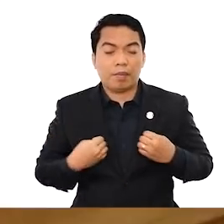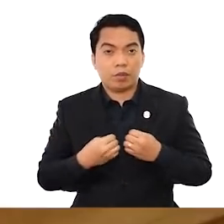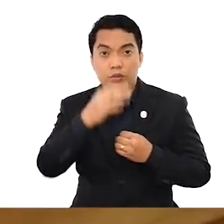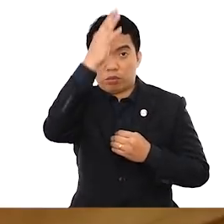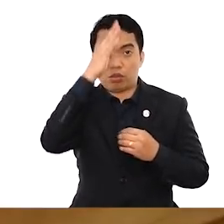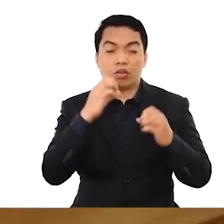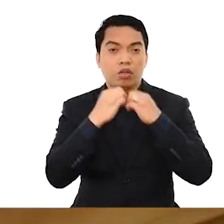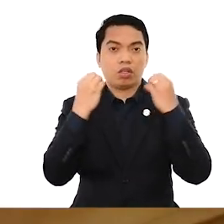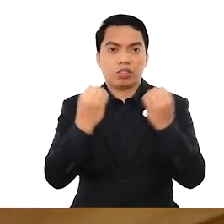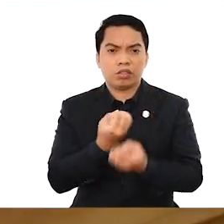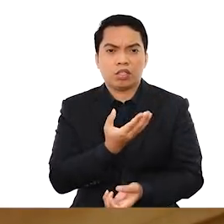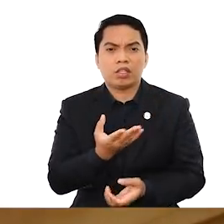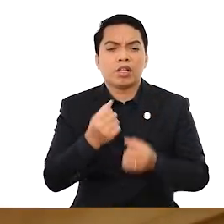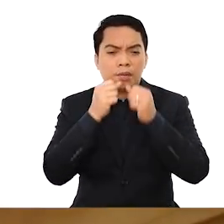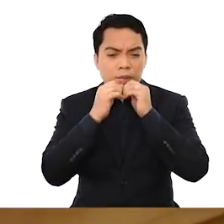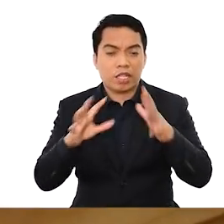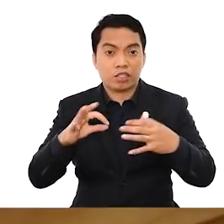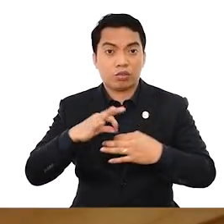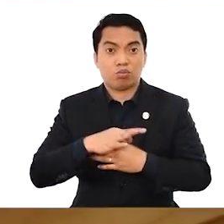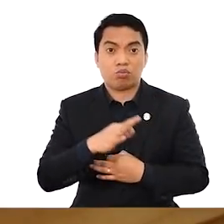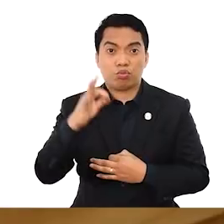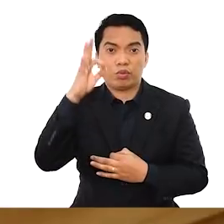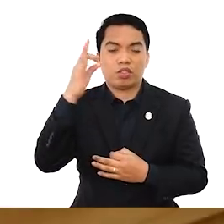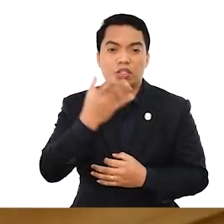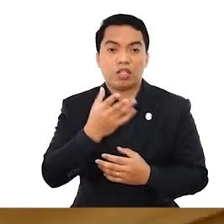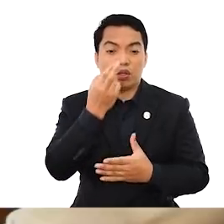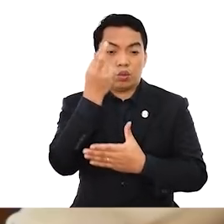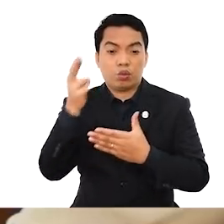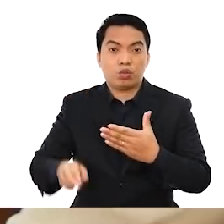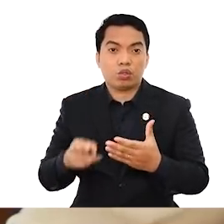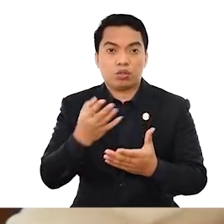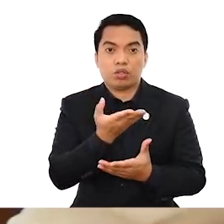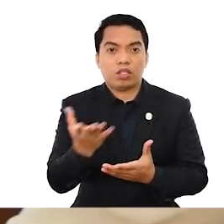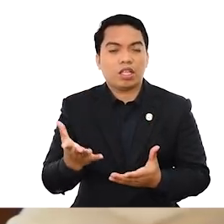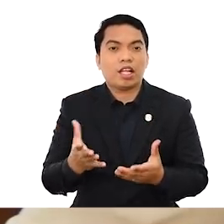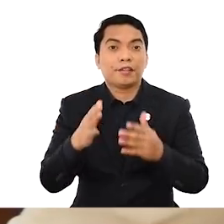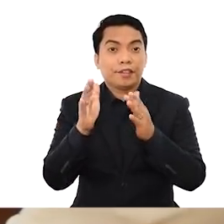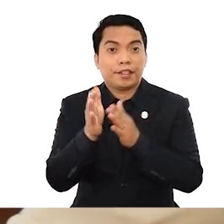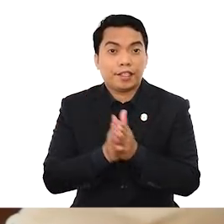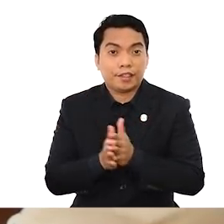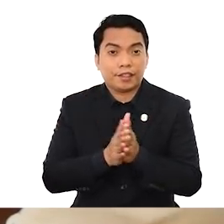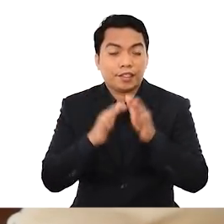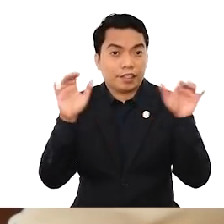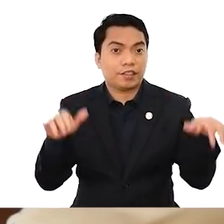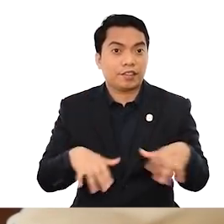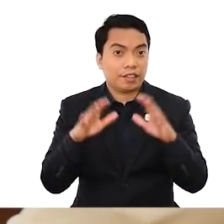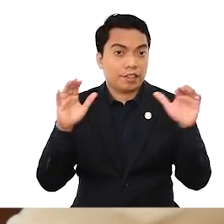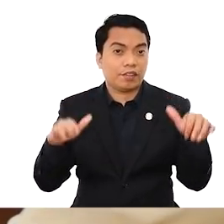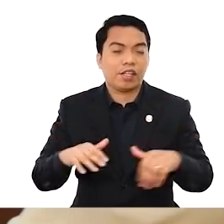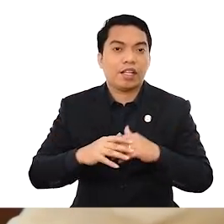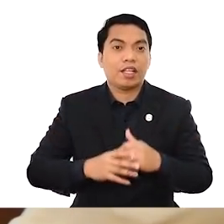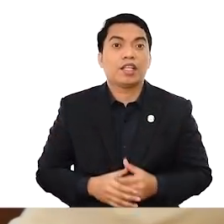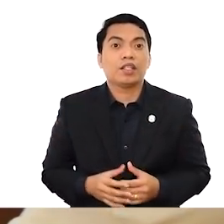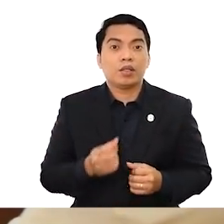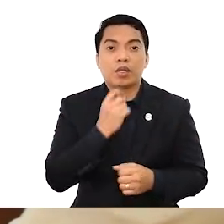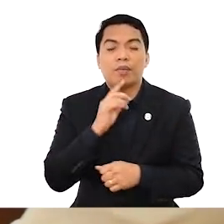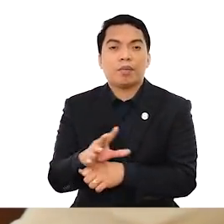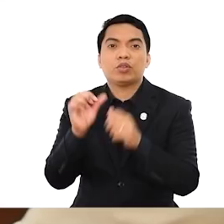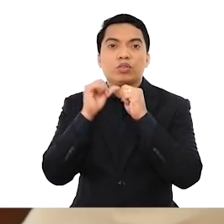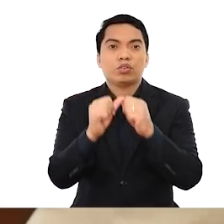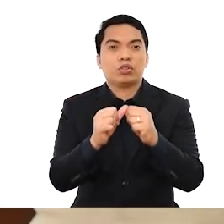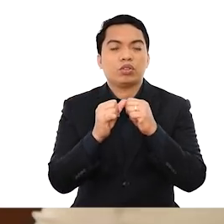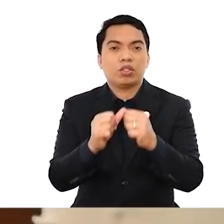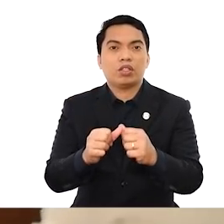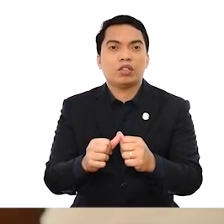Buklod na biyayang espiritual ang naidulot sa kanila ng aktibidad at nangakong patuloy na itataguyod ang malinis